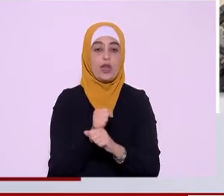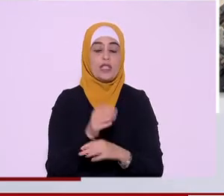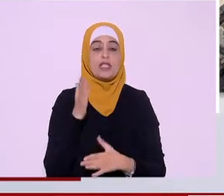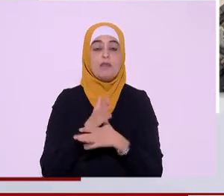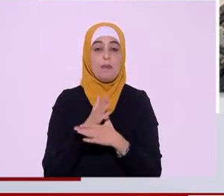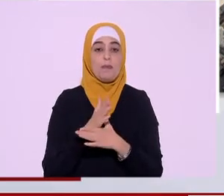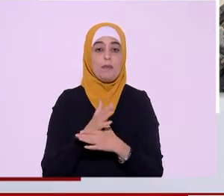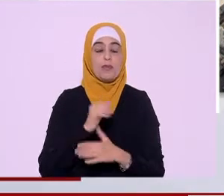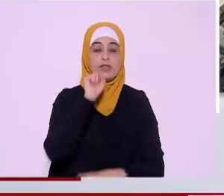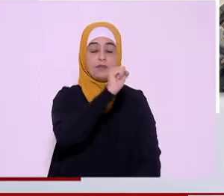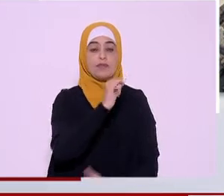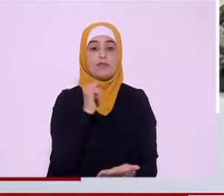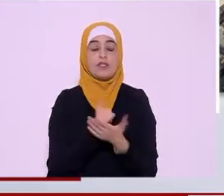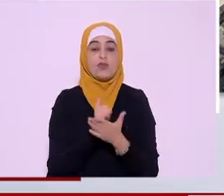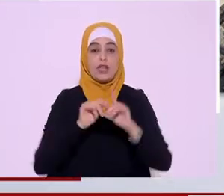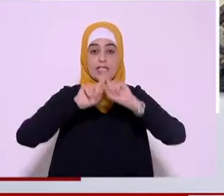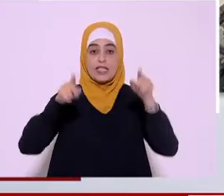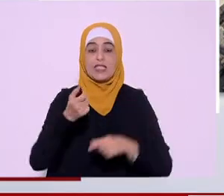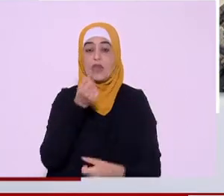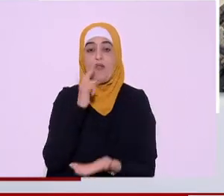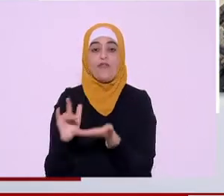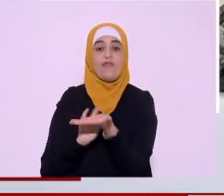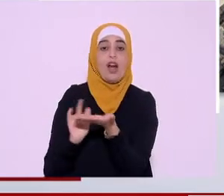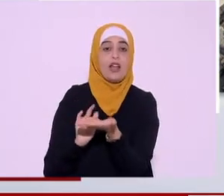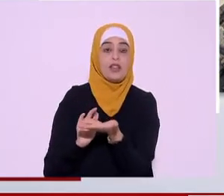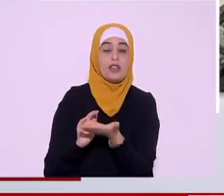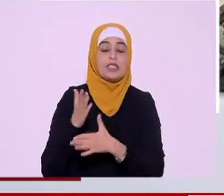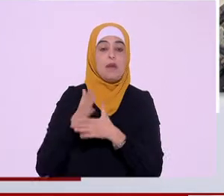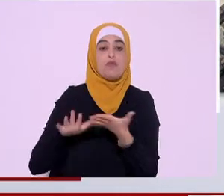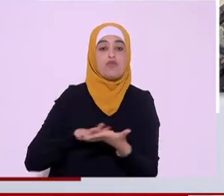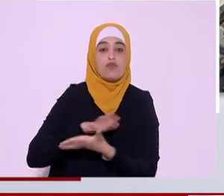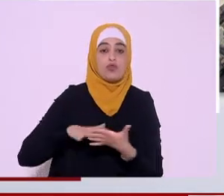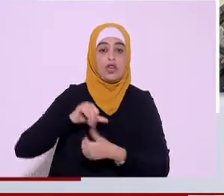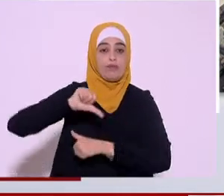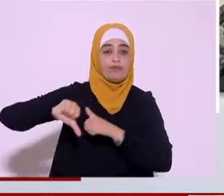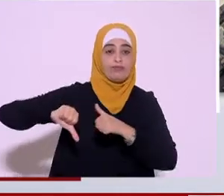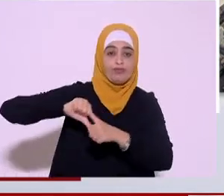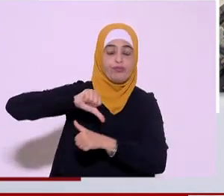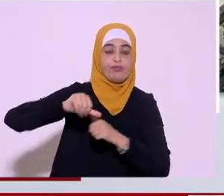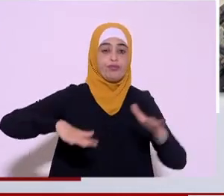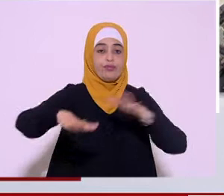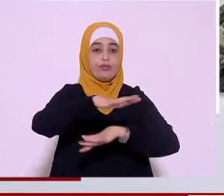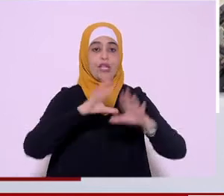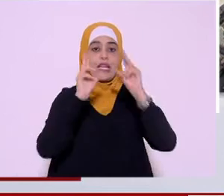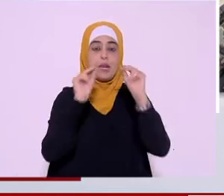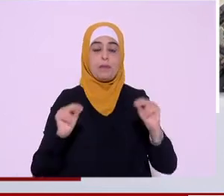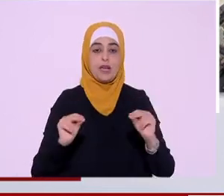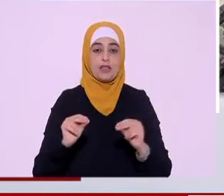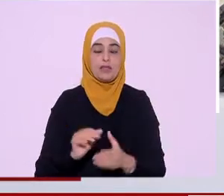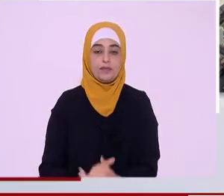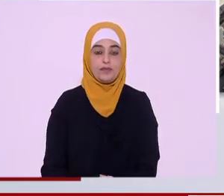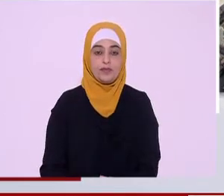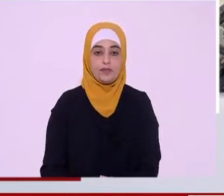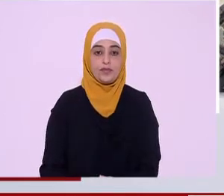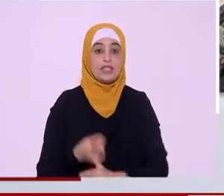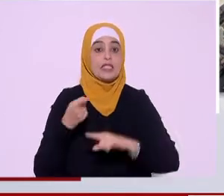فراغ رفوف الصيدليات من الأدوية نتيجة الأزمات المتتالية التي تشهدها البلاد. طبعا هذا الفراغ يأتي